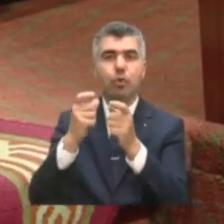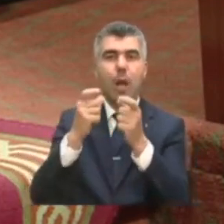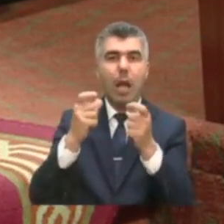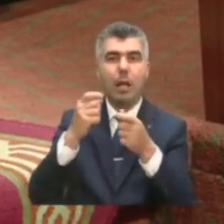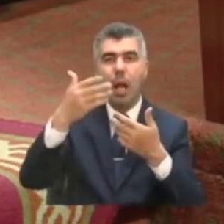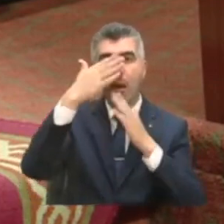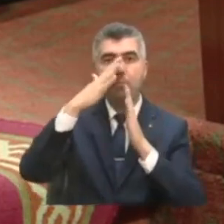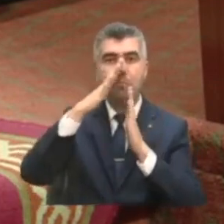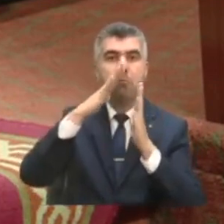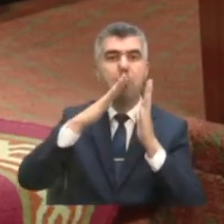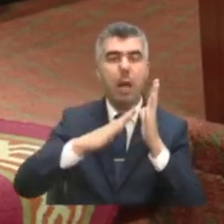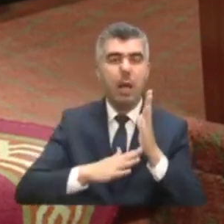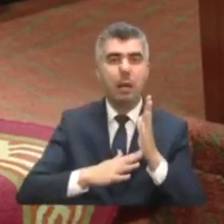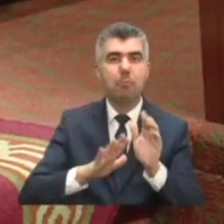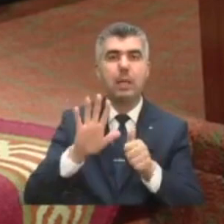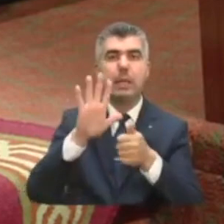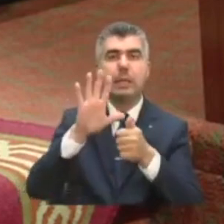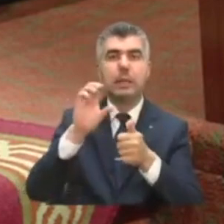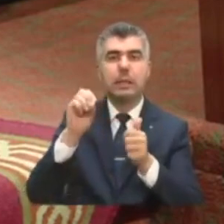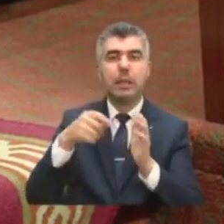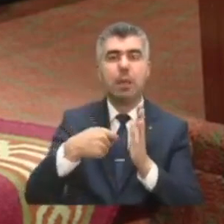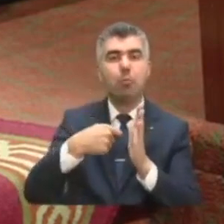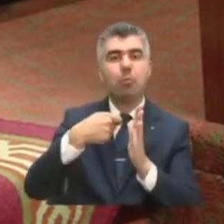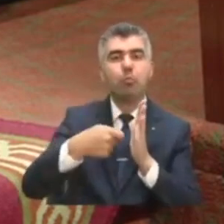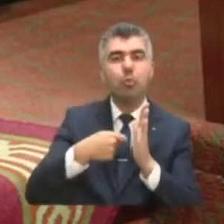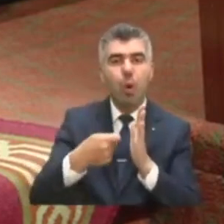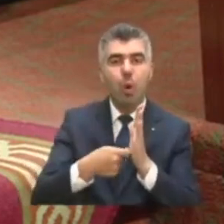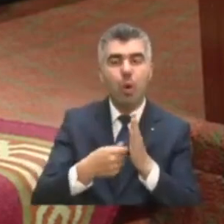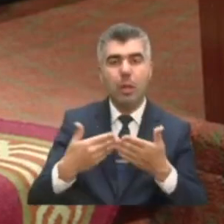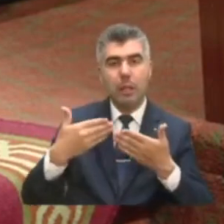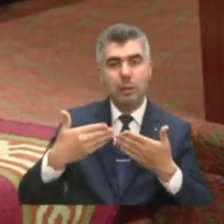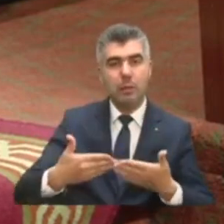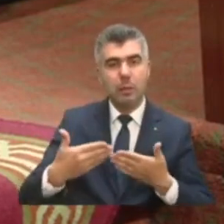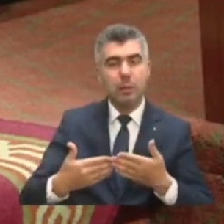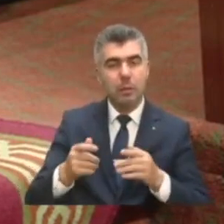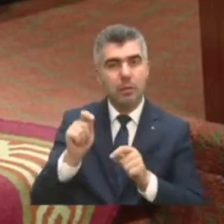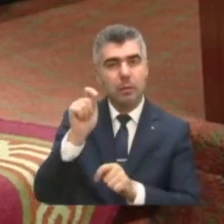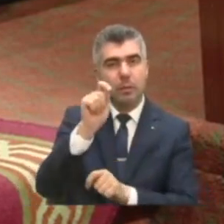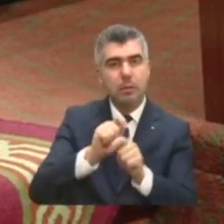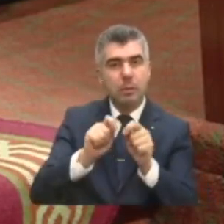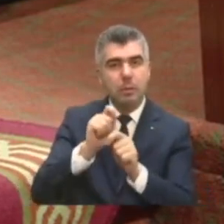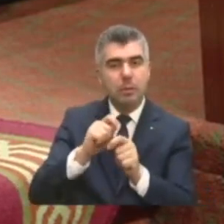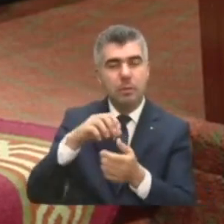وتقريبا 60 مشروع اللي كيتنجسوا الان ديال